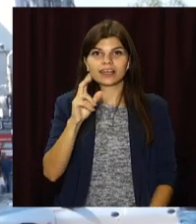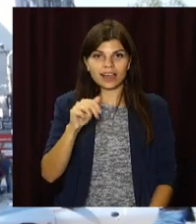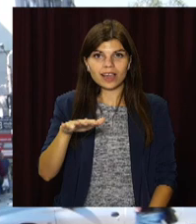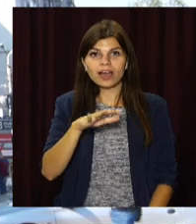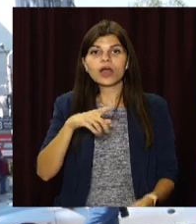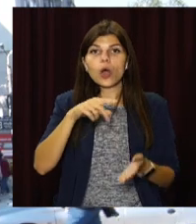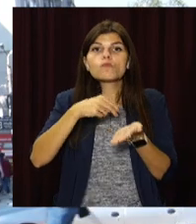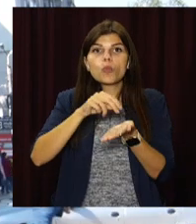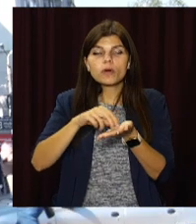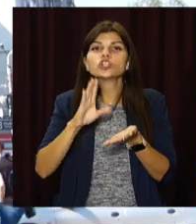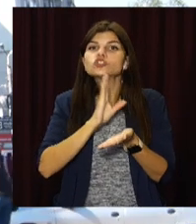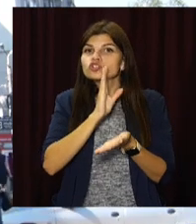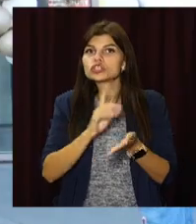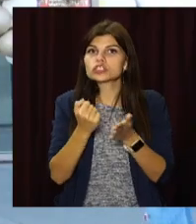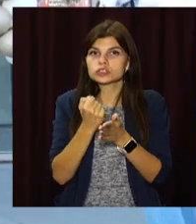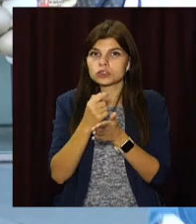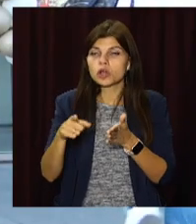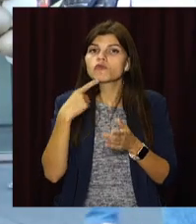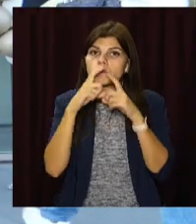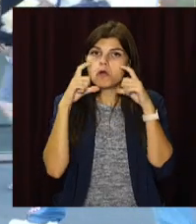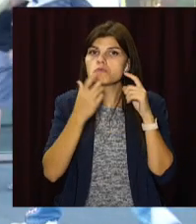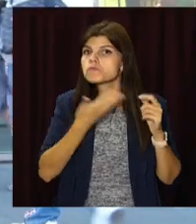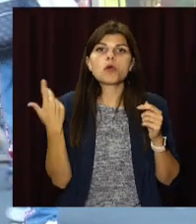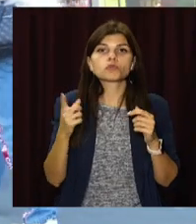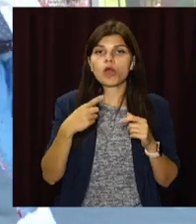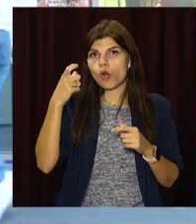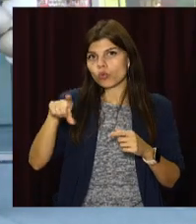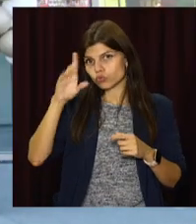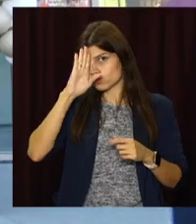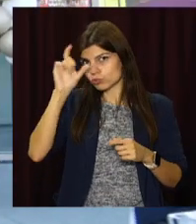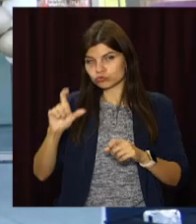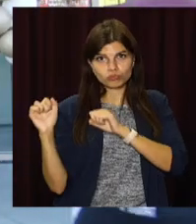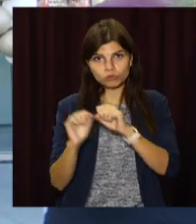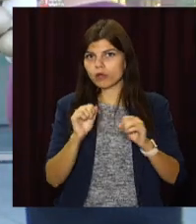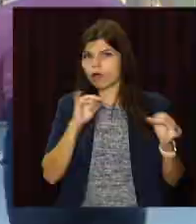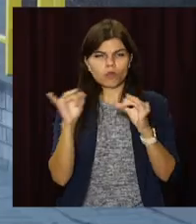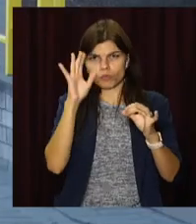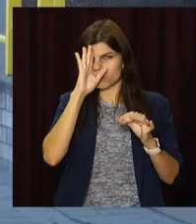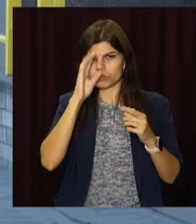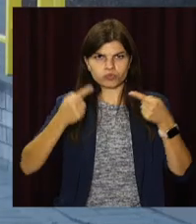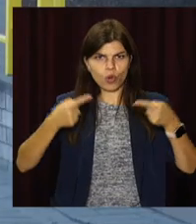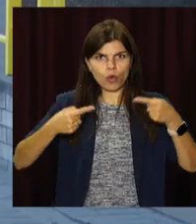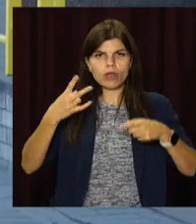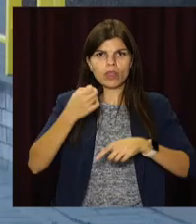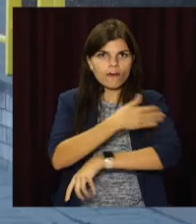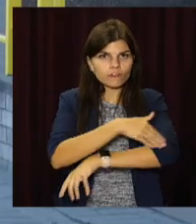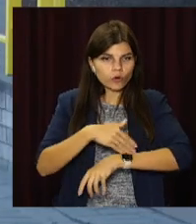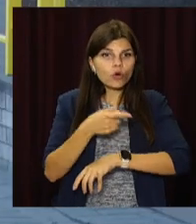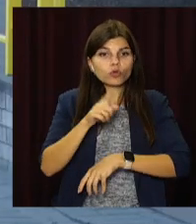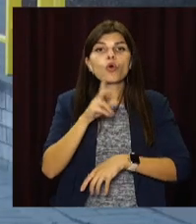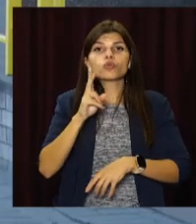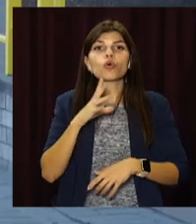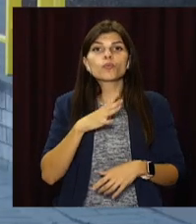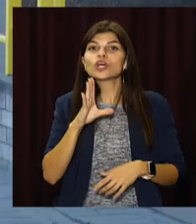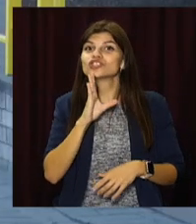зробив жінці зауваження, що вона без маски. За неї вступився чоловік. Розмови чоловіки продовжили на вулиці. Той, хто був